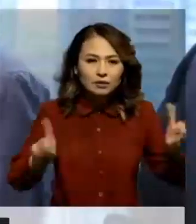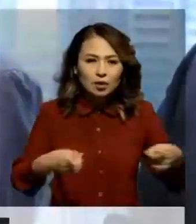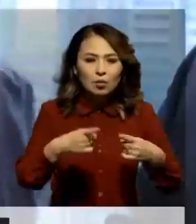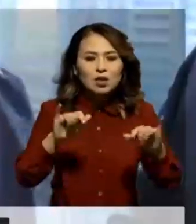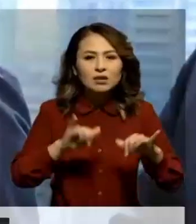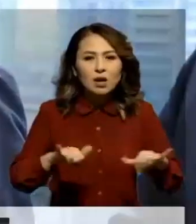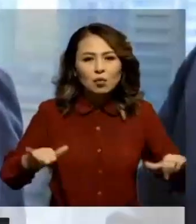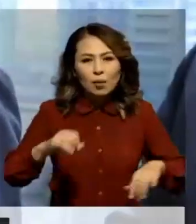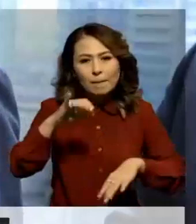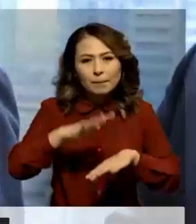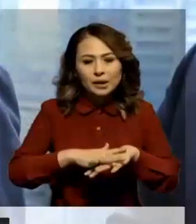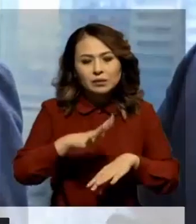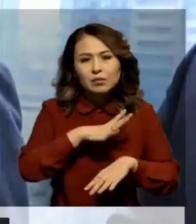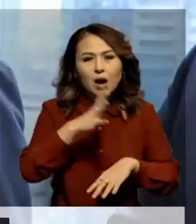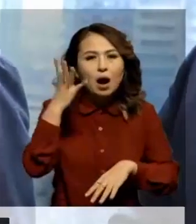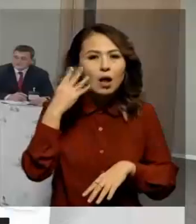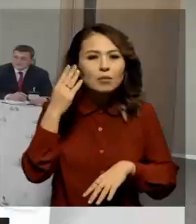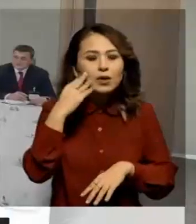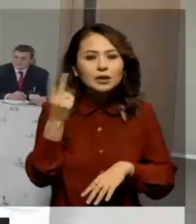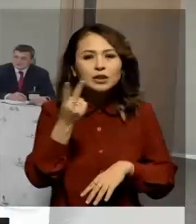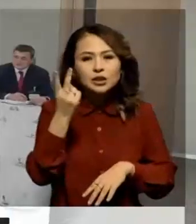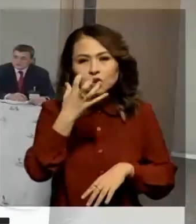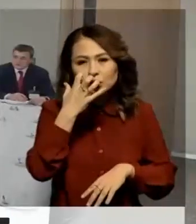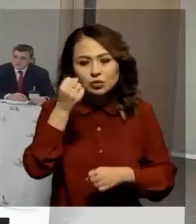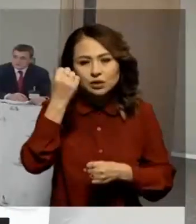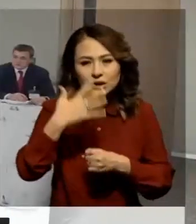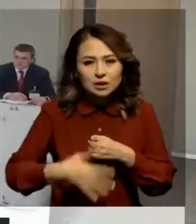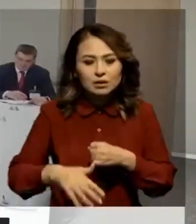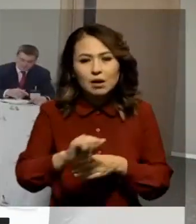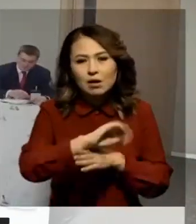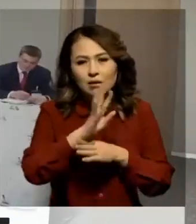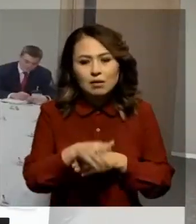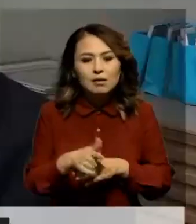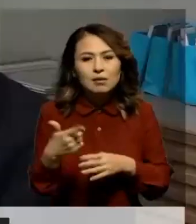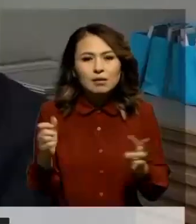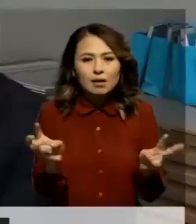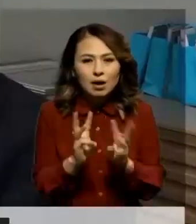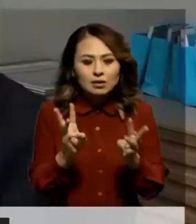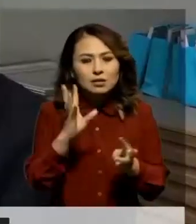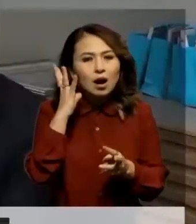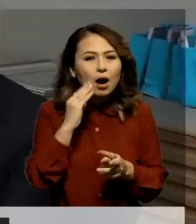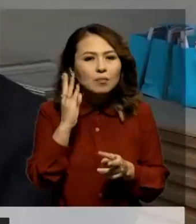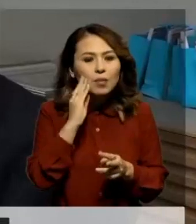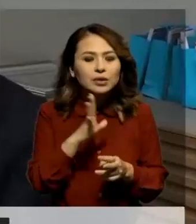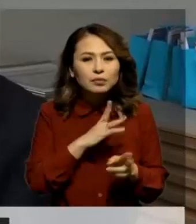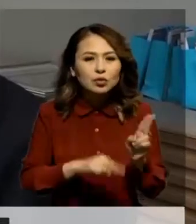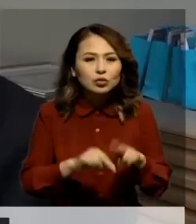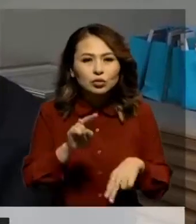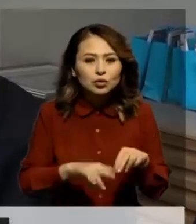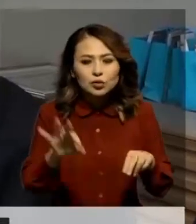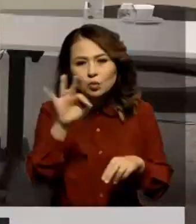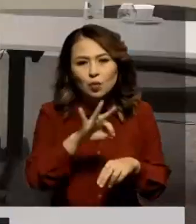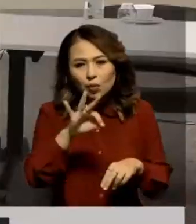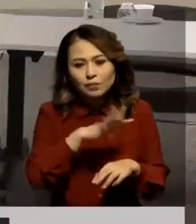өткен кездесуде Алматыдағы екінші жылу электр орталығын газдандыру, сондай-ақ үлкен Алматы айналма жолының құрылысы туралы сөз